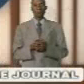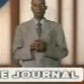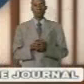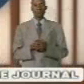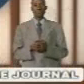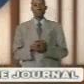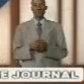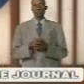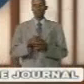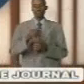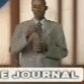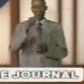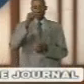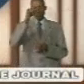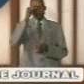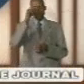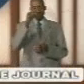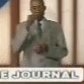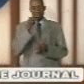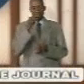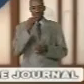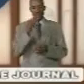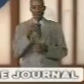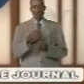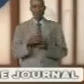Grèce